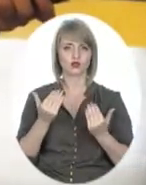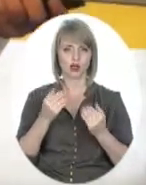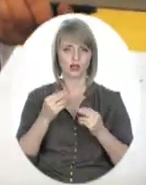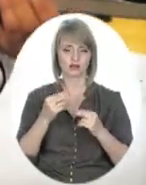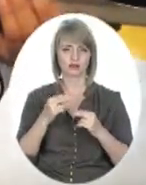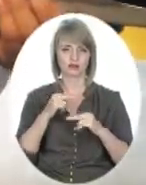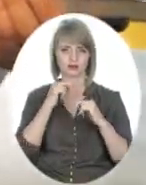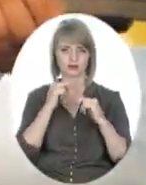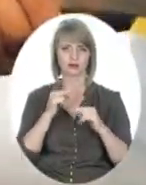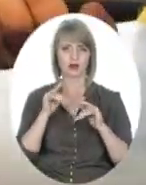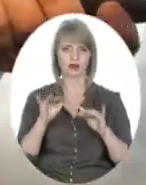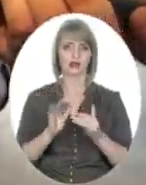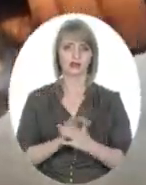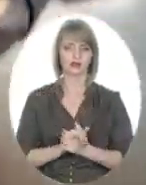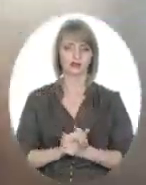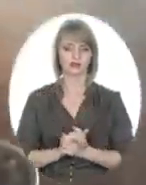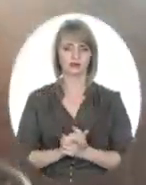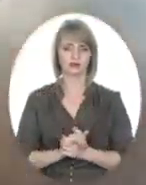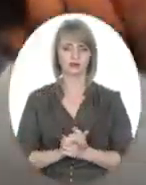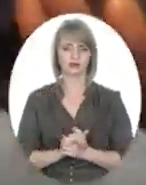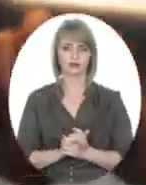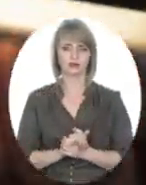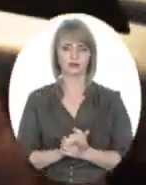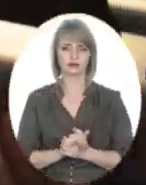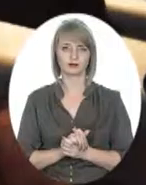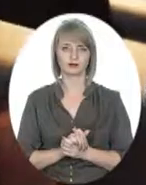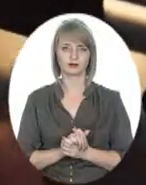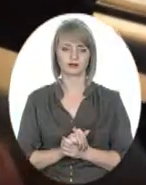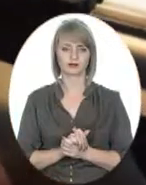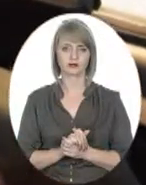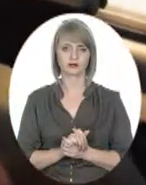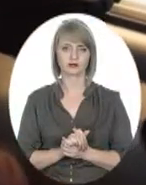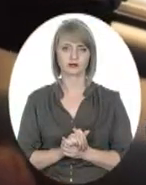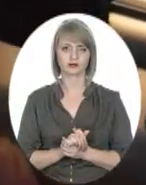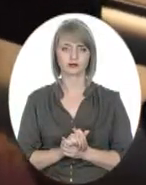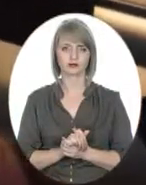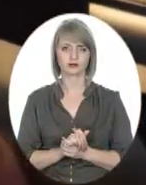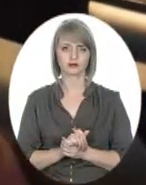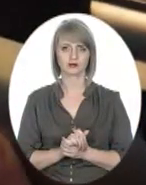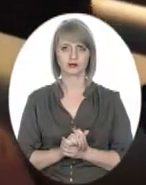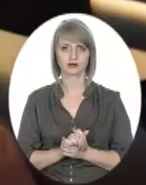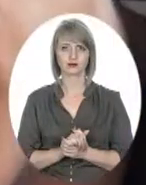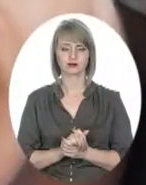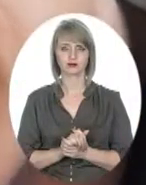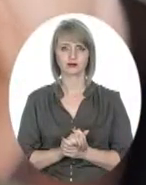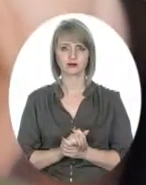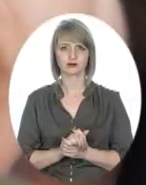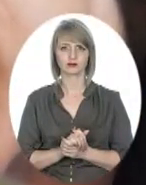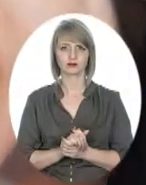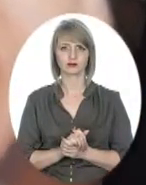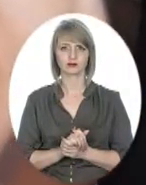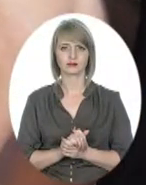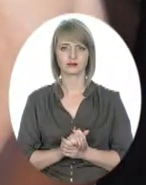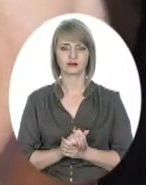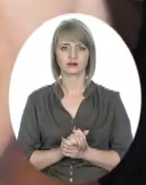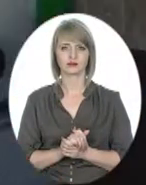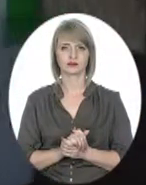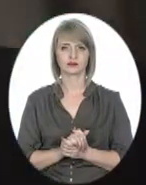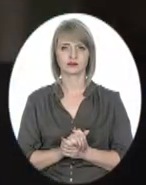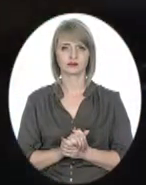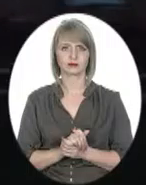Вот поэтому уделяем свое личное время, остаемся где-то вечером после работы, во время рабочего дня где-то что-то пытаемся выкроить